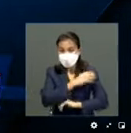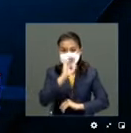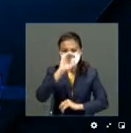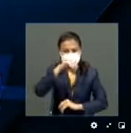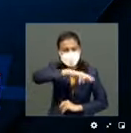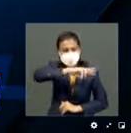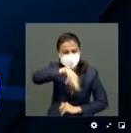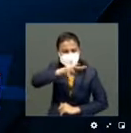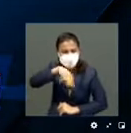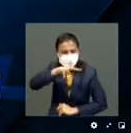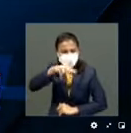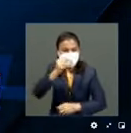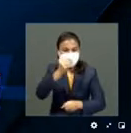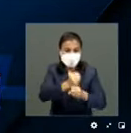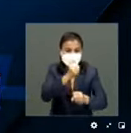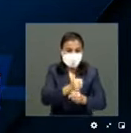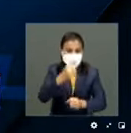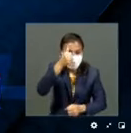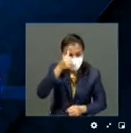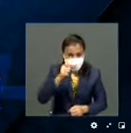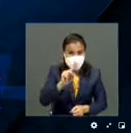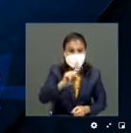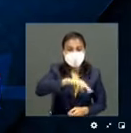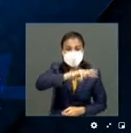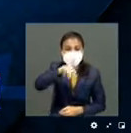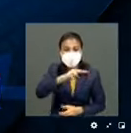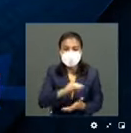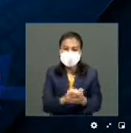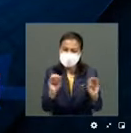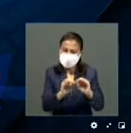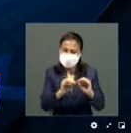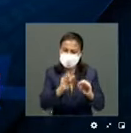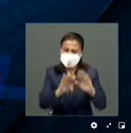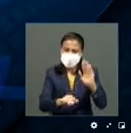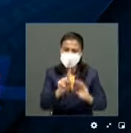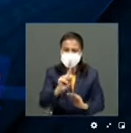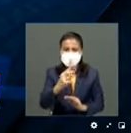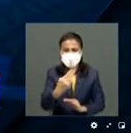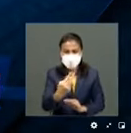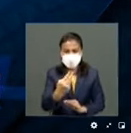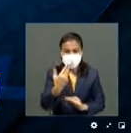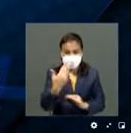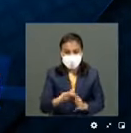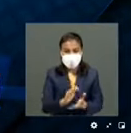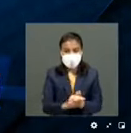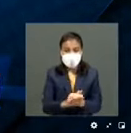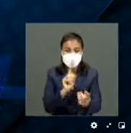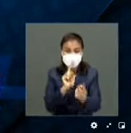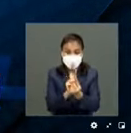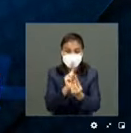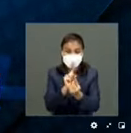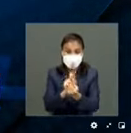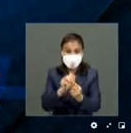มากเลยนะคะตรวจ1วันนี่เกือบ 10,000 นะคะแล้วก็ยังพบยอดผู้ติดเชื้ออยู่ที่ประม